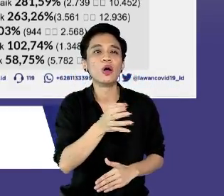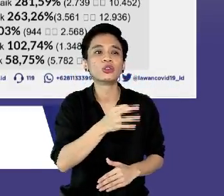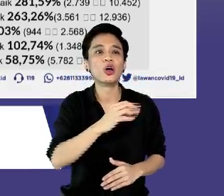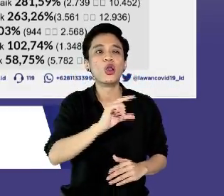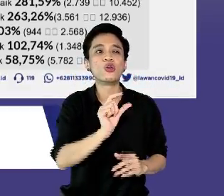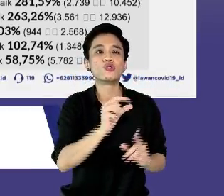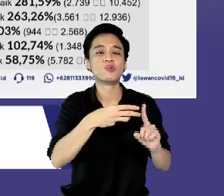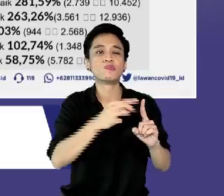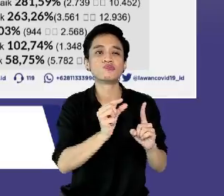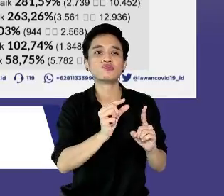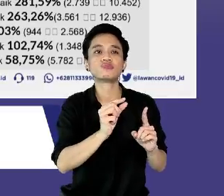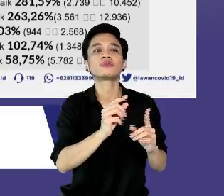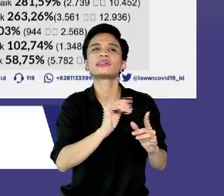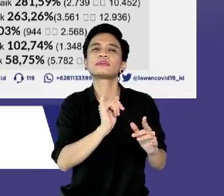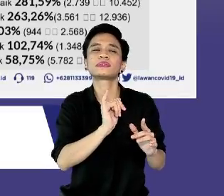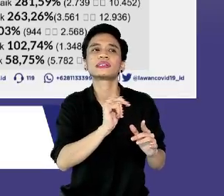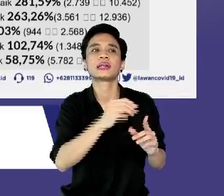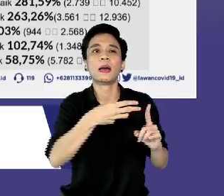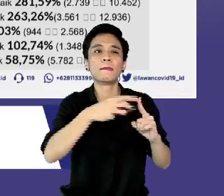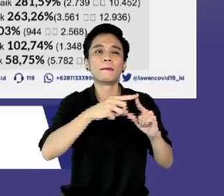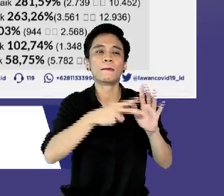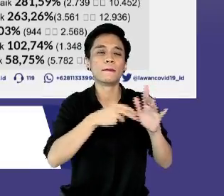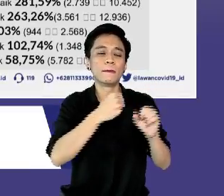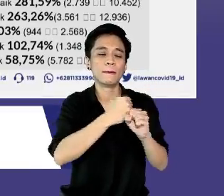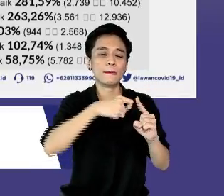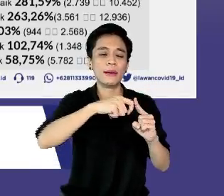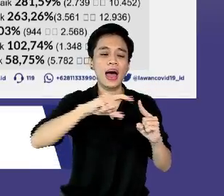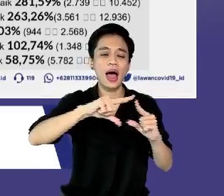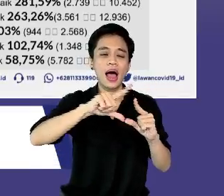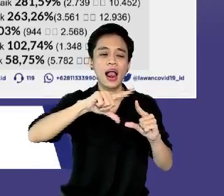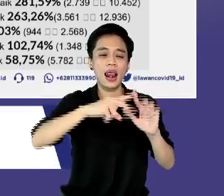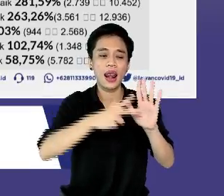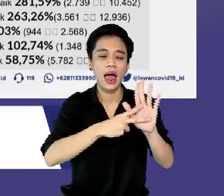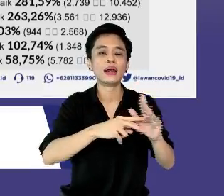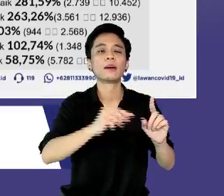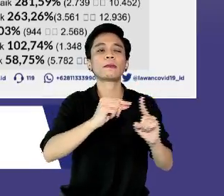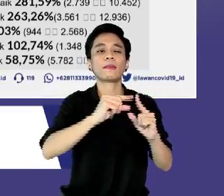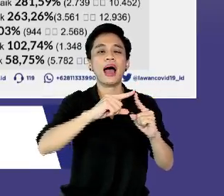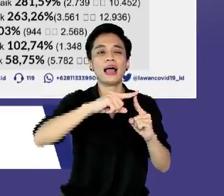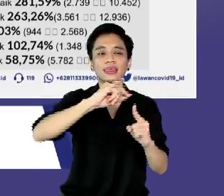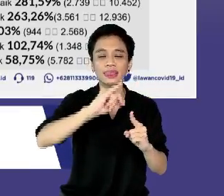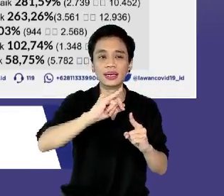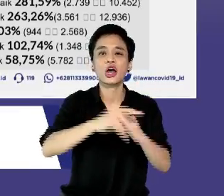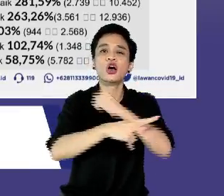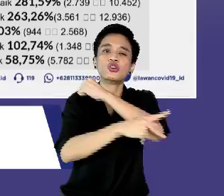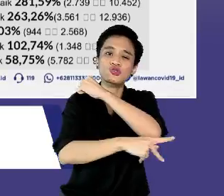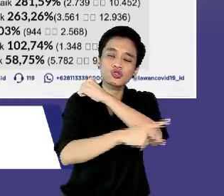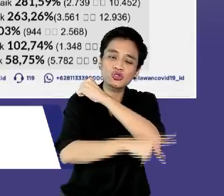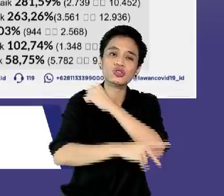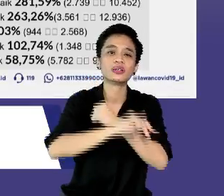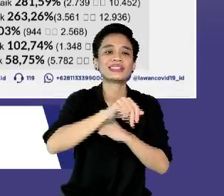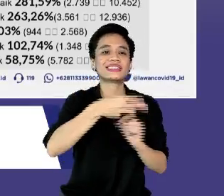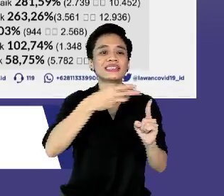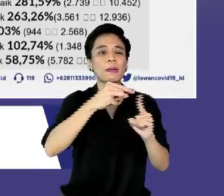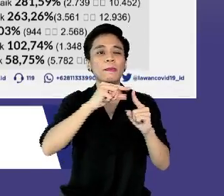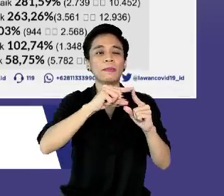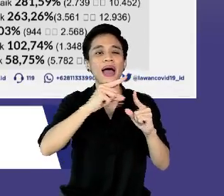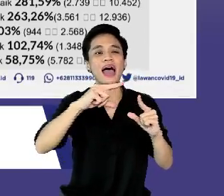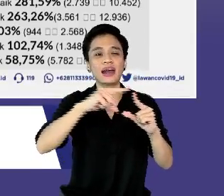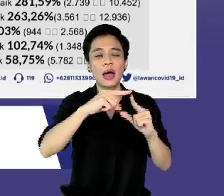minggu lalu, seperti di Bangkalan, Pati, Kudus, Jepara, Bandung, dan kota